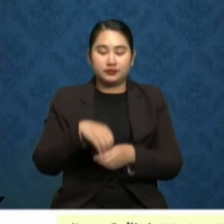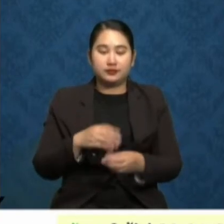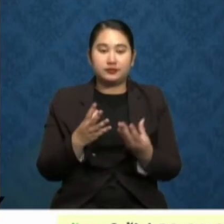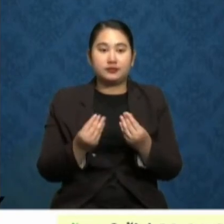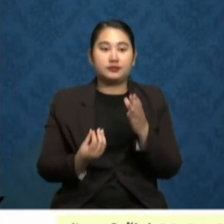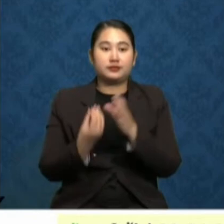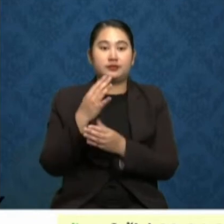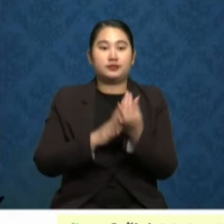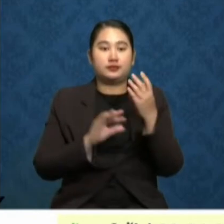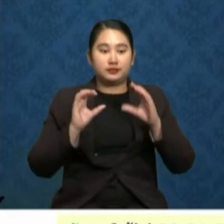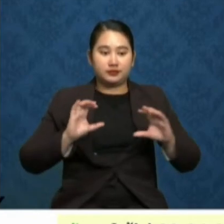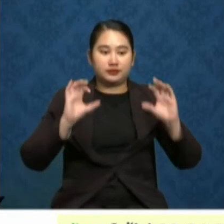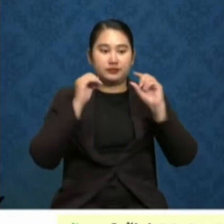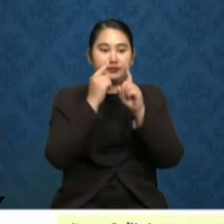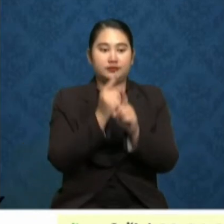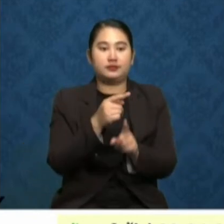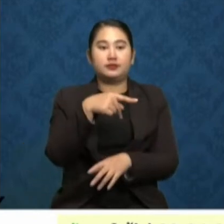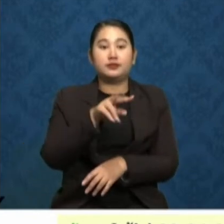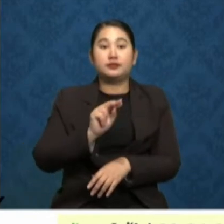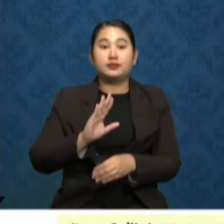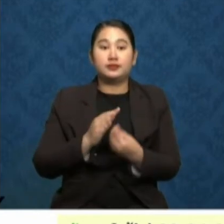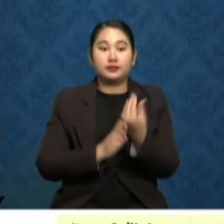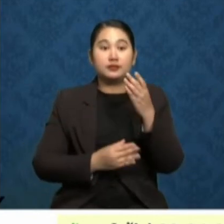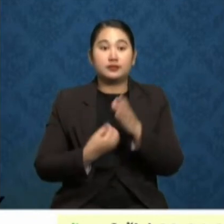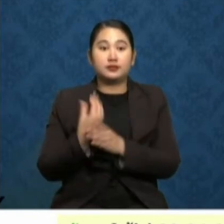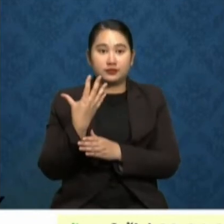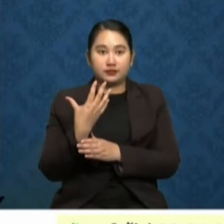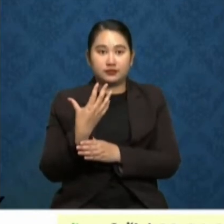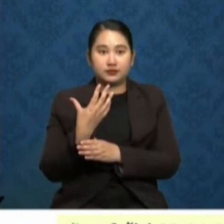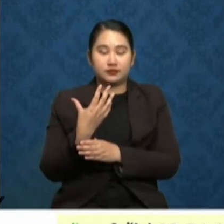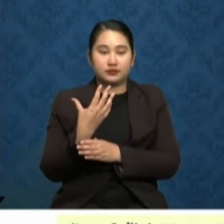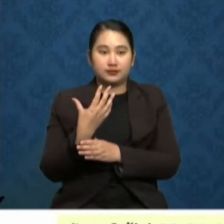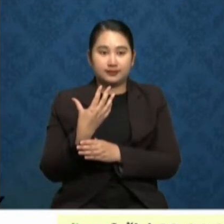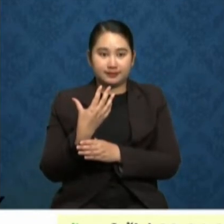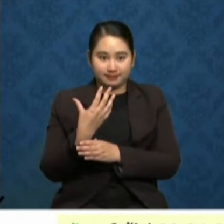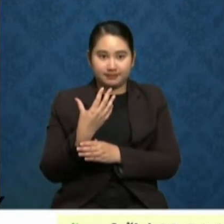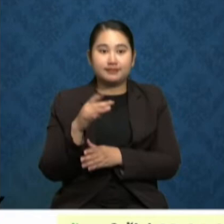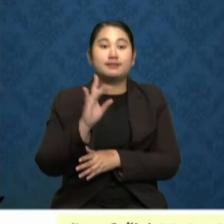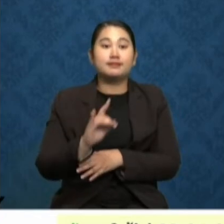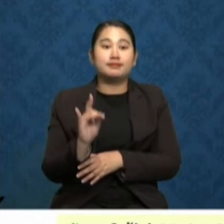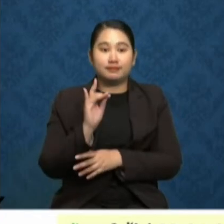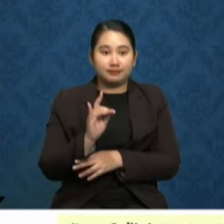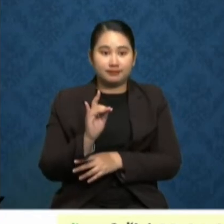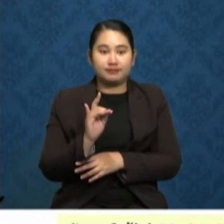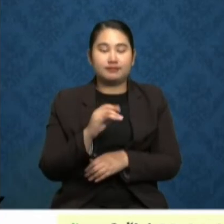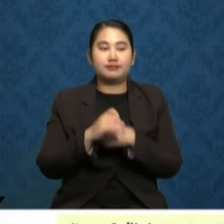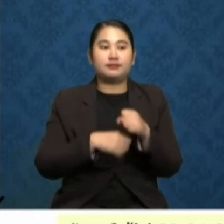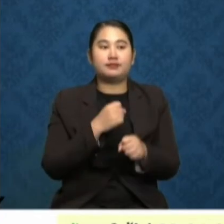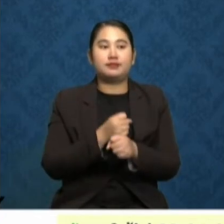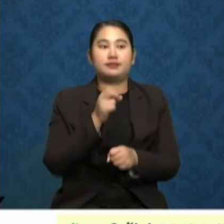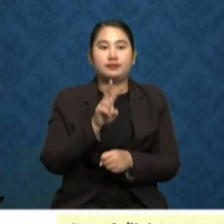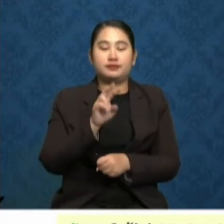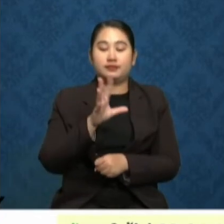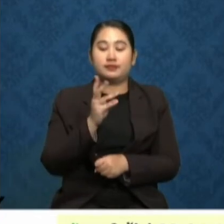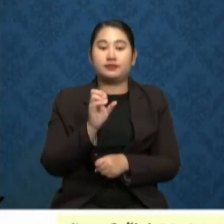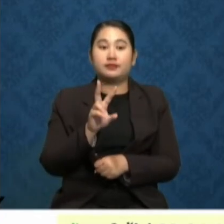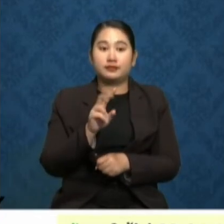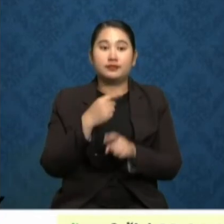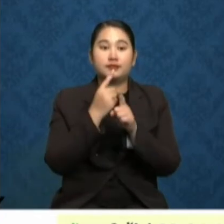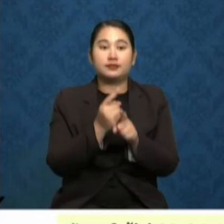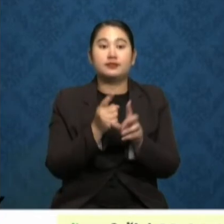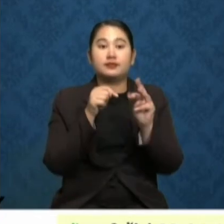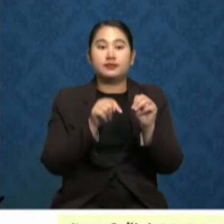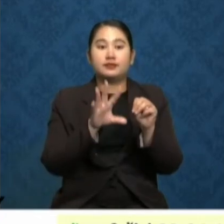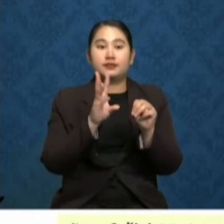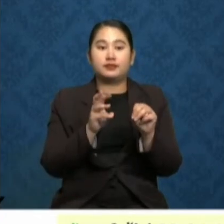ติตามพระจับัติอุธยาณแห่งชาติ สัตวป่าและพันพืชพ.ส. 2562 ตามมา